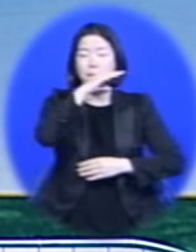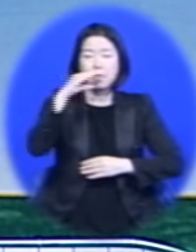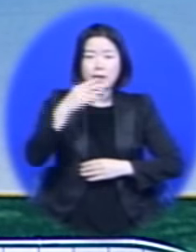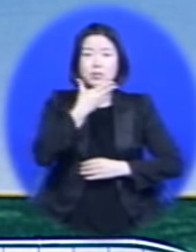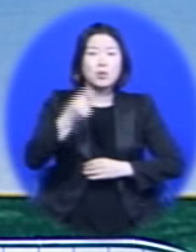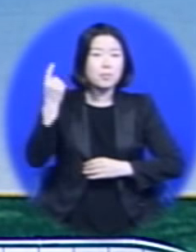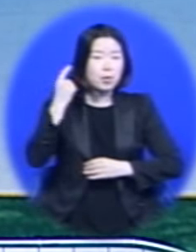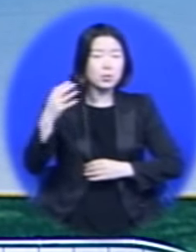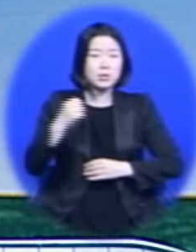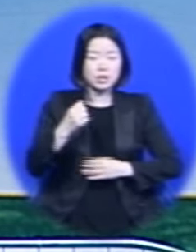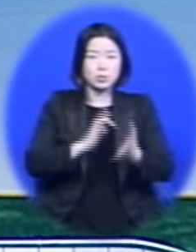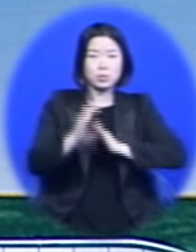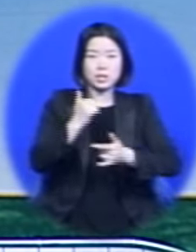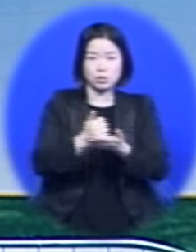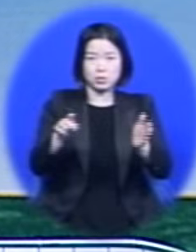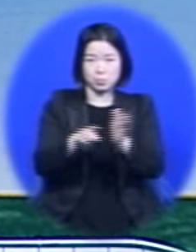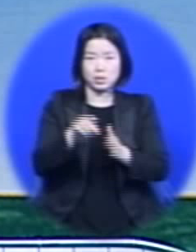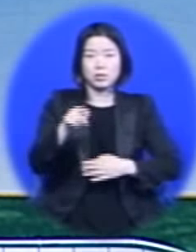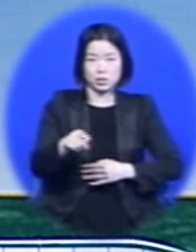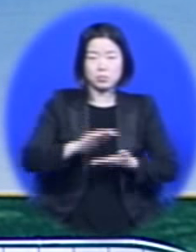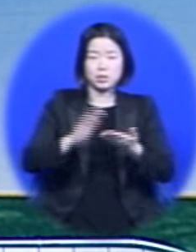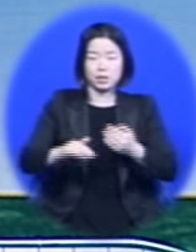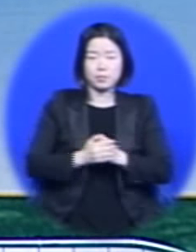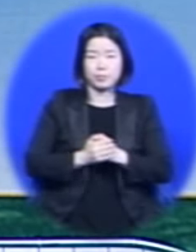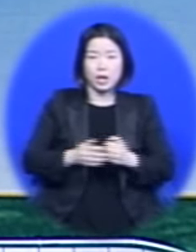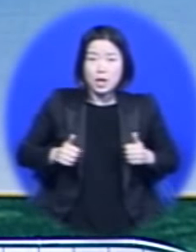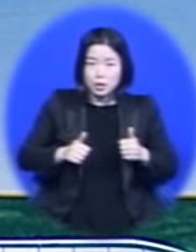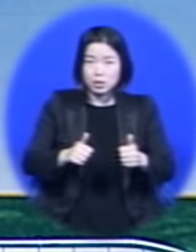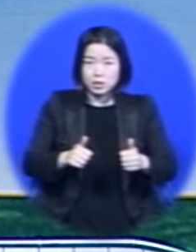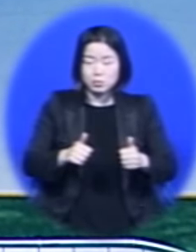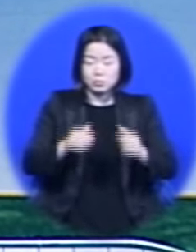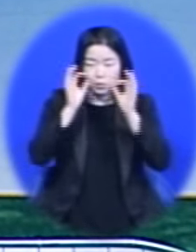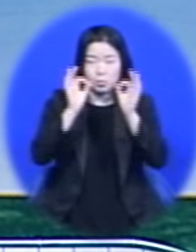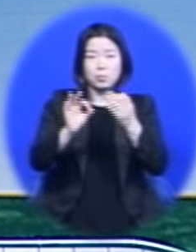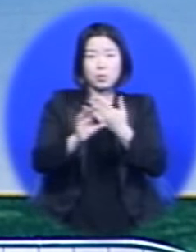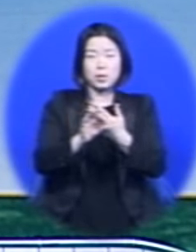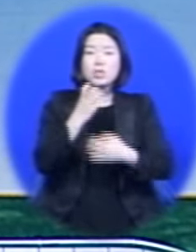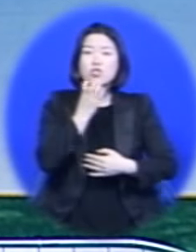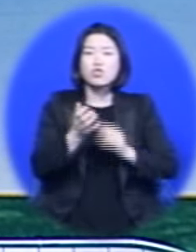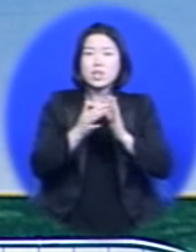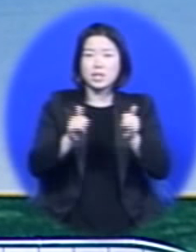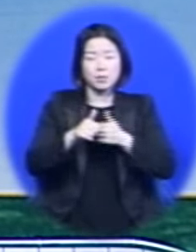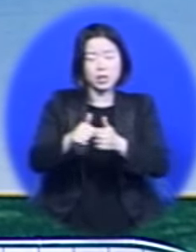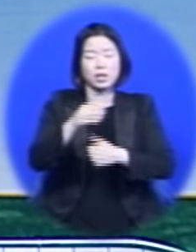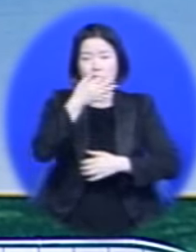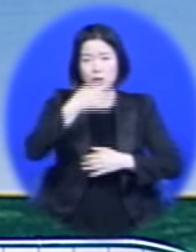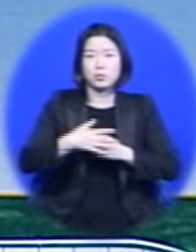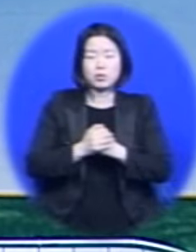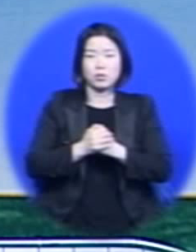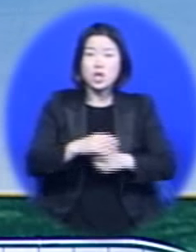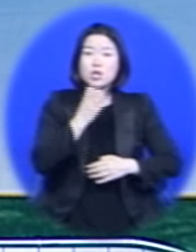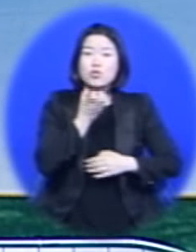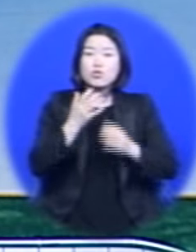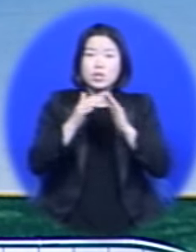것입니다. 열심히 믿는 것으로 따지면 유대인들을 따라갈 민족이 없을 겁니다. 유대민족은